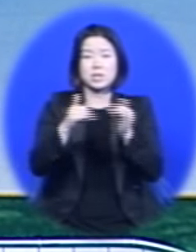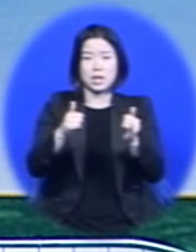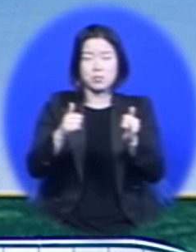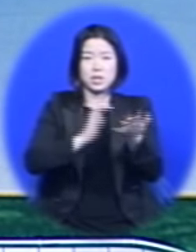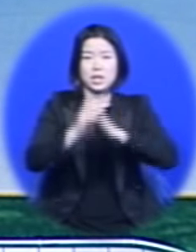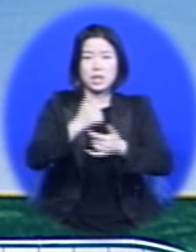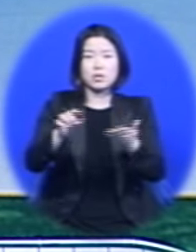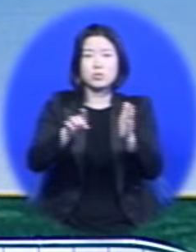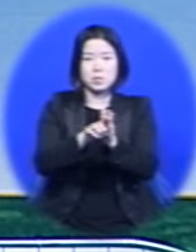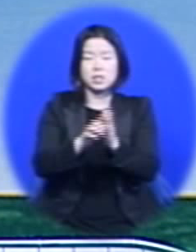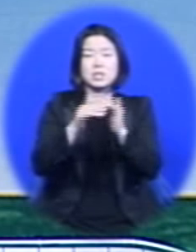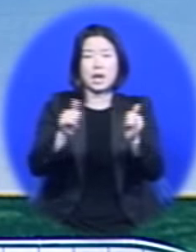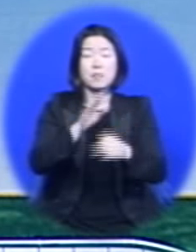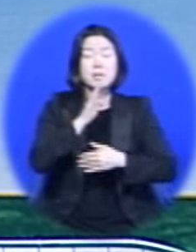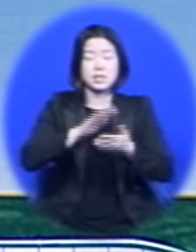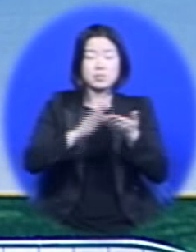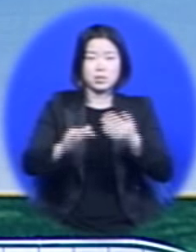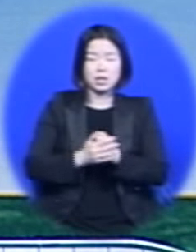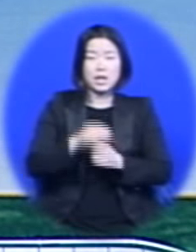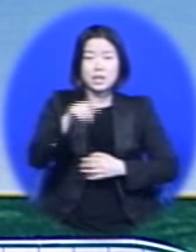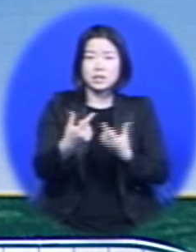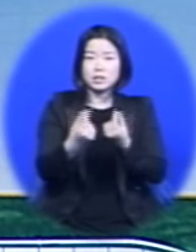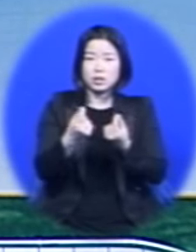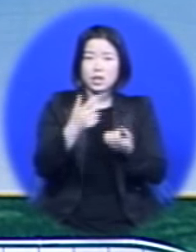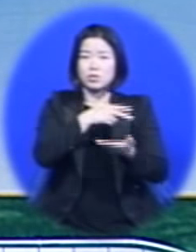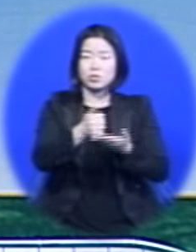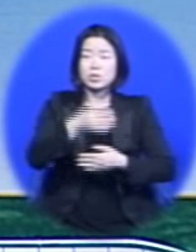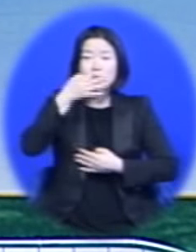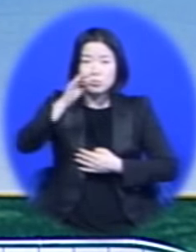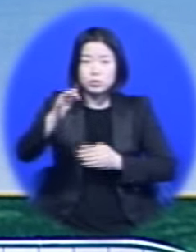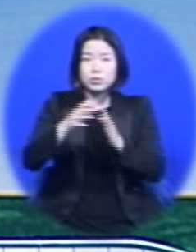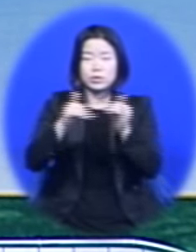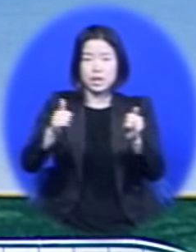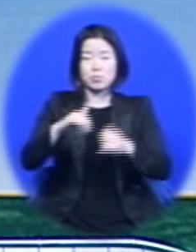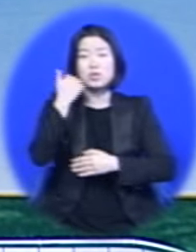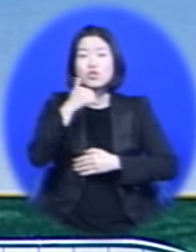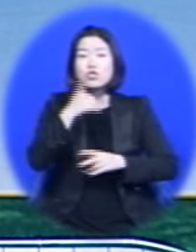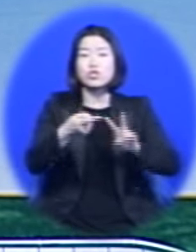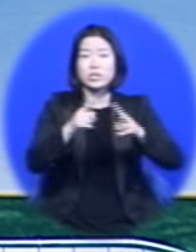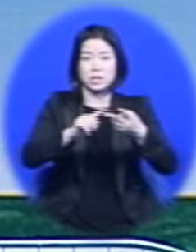예수 믿는 사람. 그렇게 주님을 부르는 사람은 누구든지